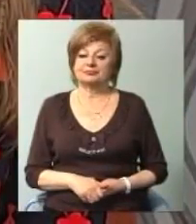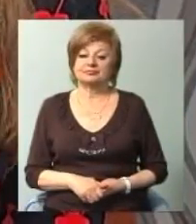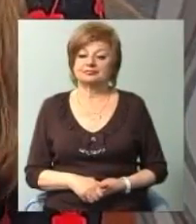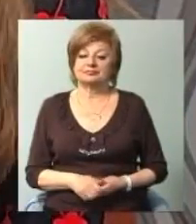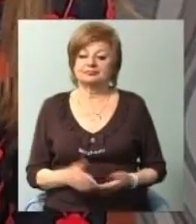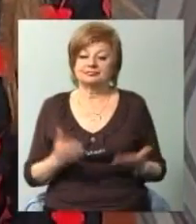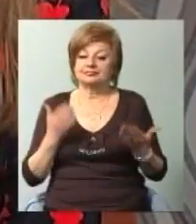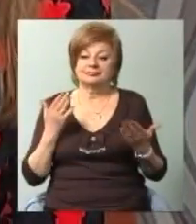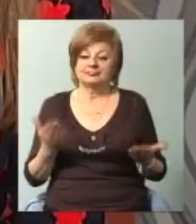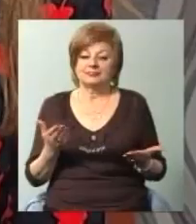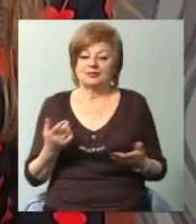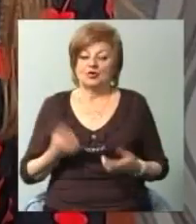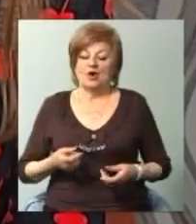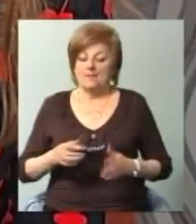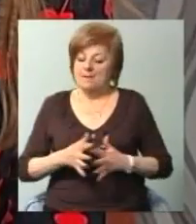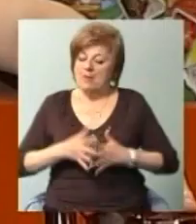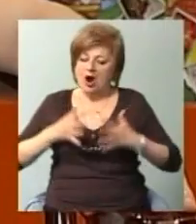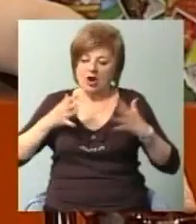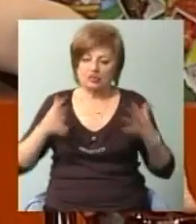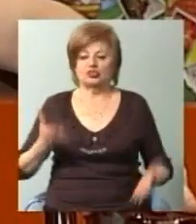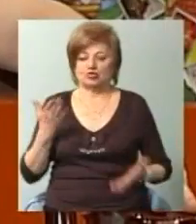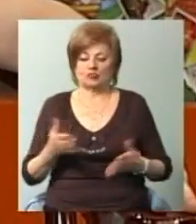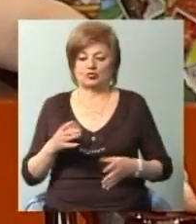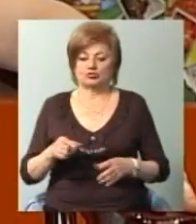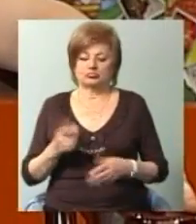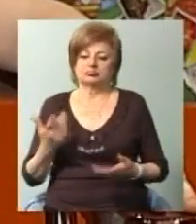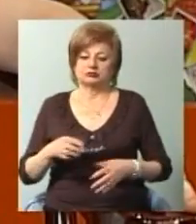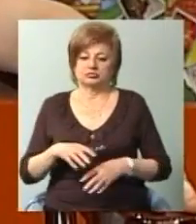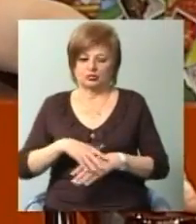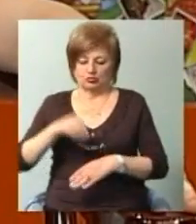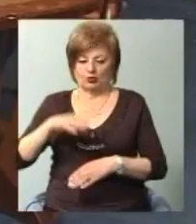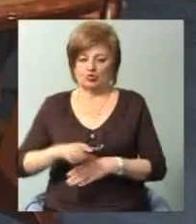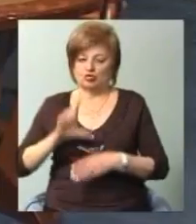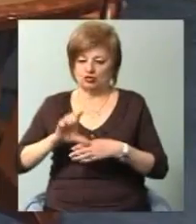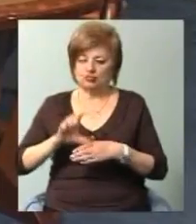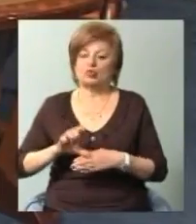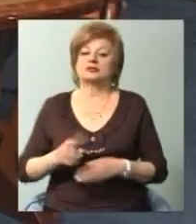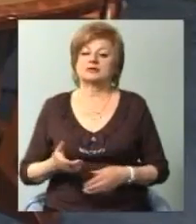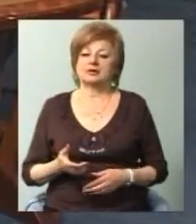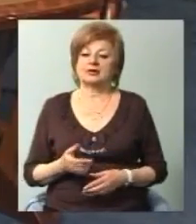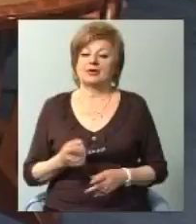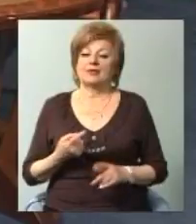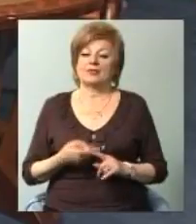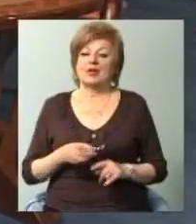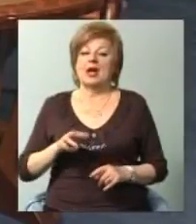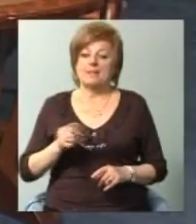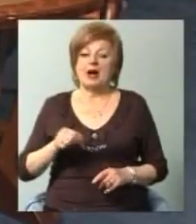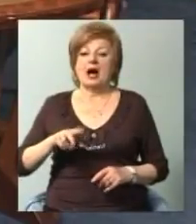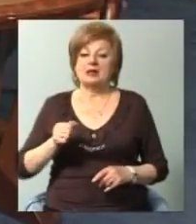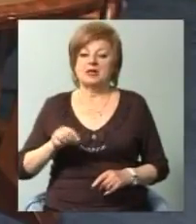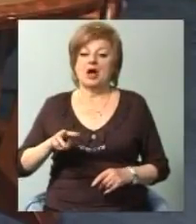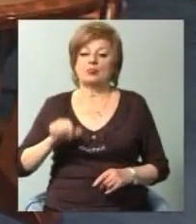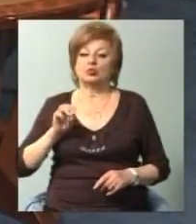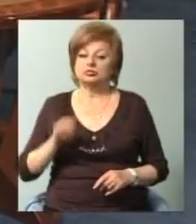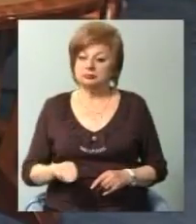Мамонт. Напевно, він такий велетенський, так. Да? Товстошкірий, напевно, щоб не мерз від цього. І так. Від цього його називають маламутом. Так?